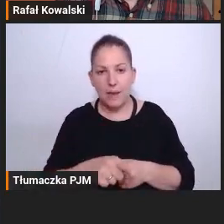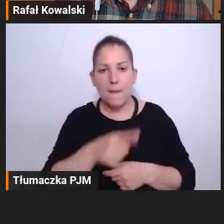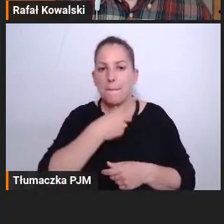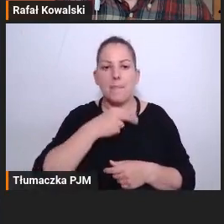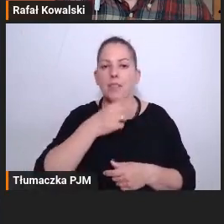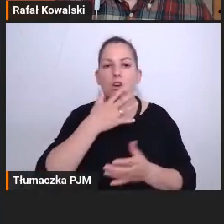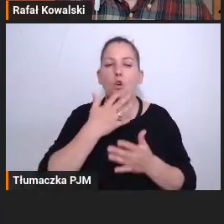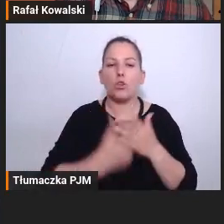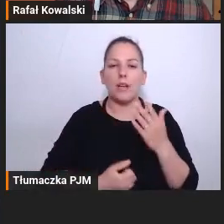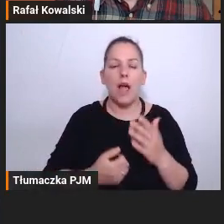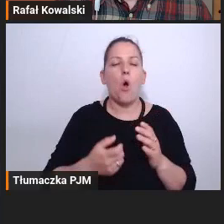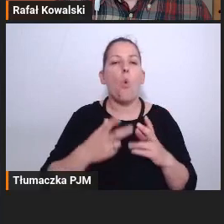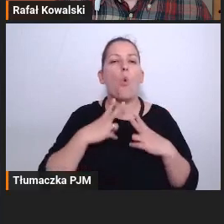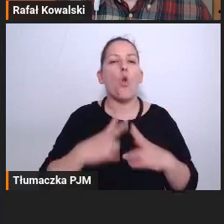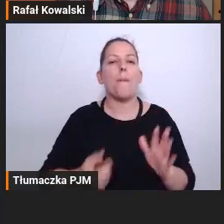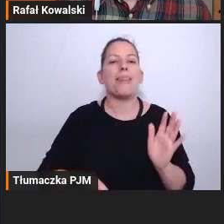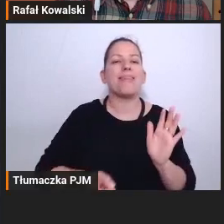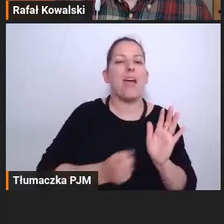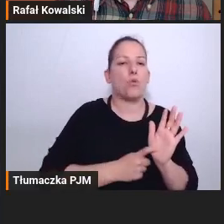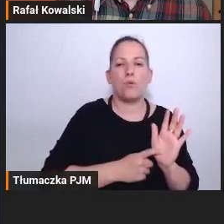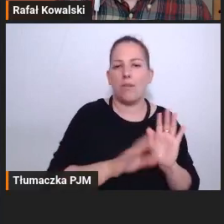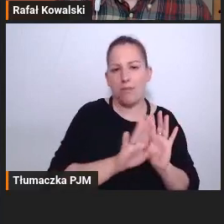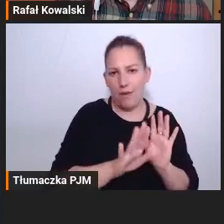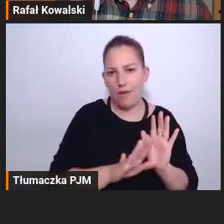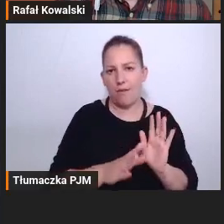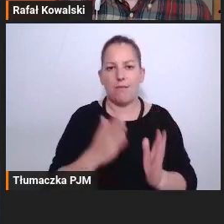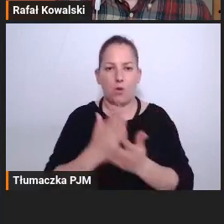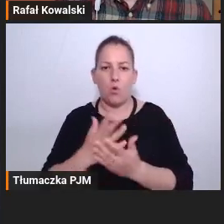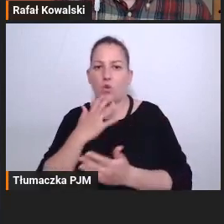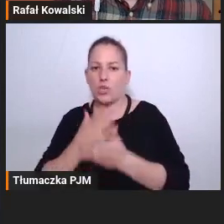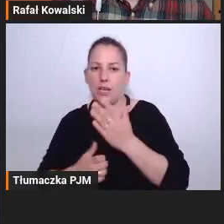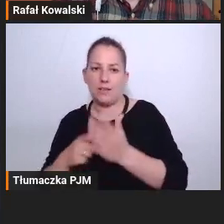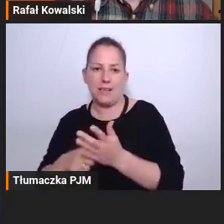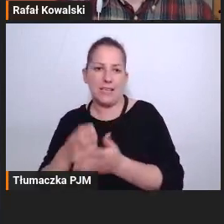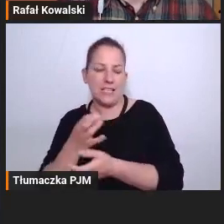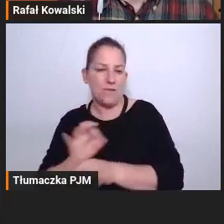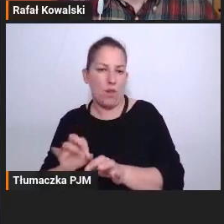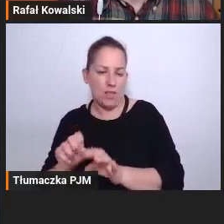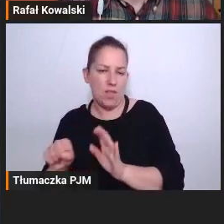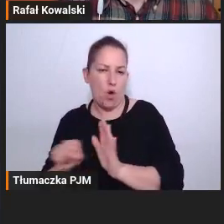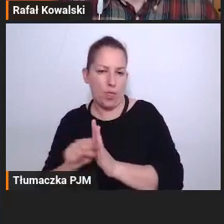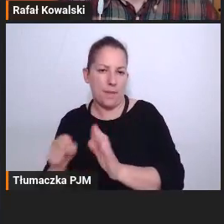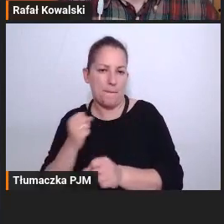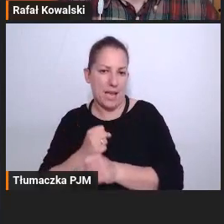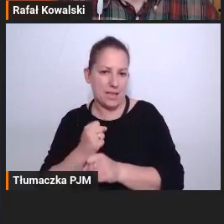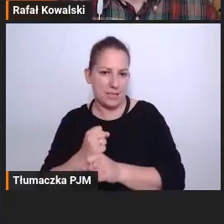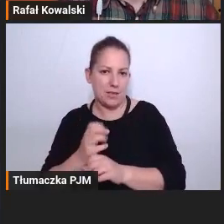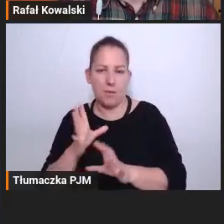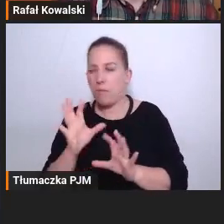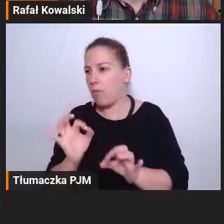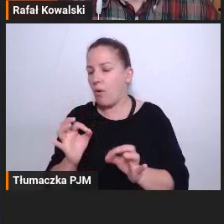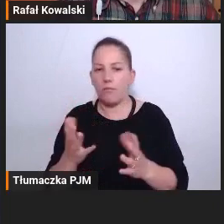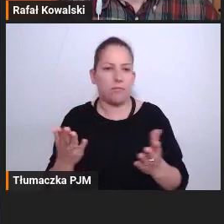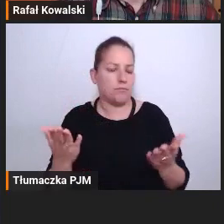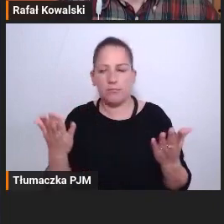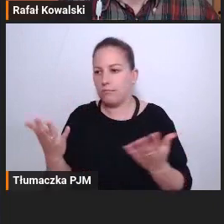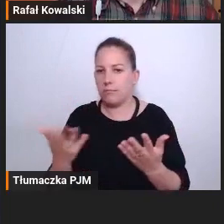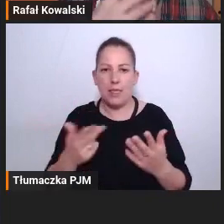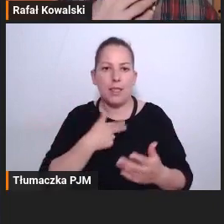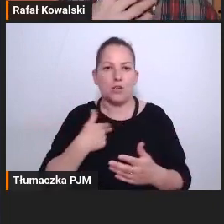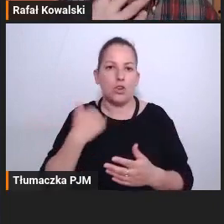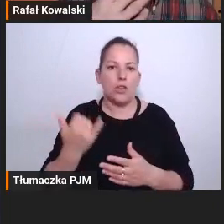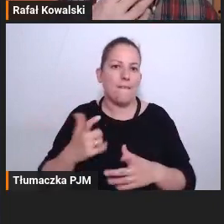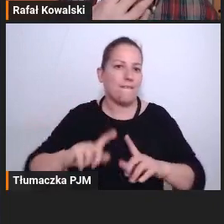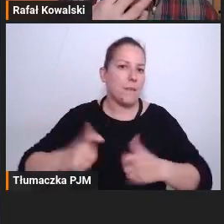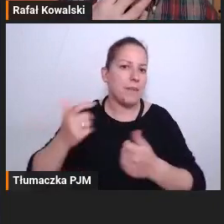korzystamy z urlopu na żądanie, tylko generalnie korzystamy z tego zwolnienia od pracy, no bo chociażby, nie wiem, nasze dziecko miało